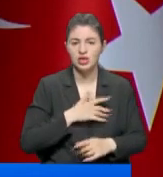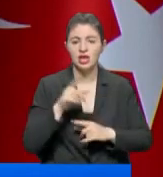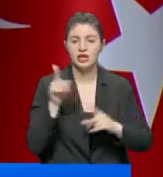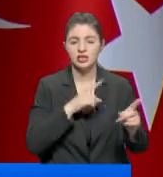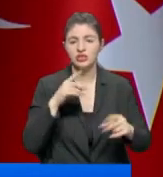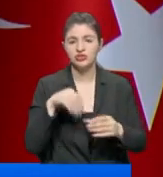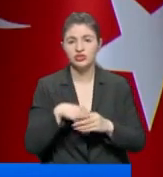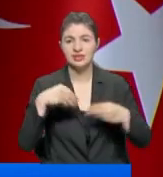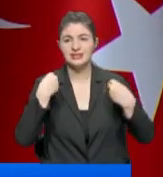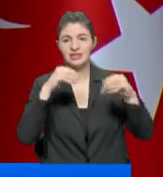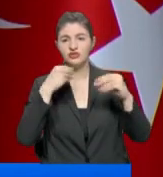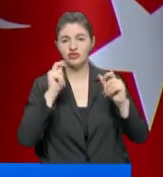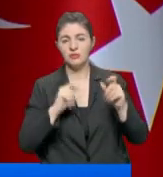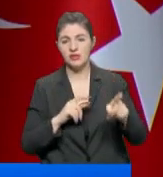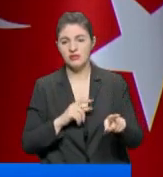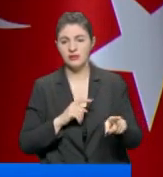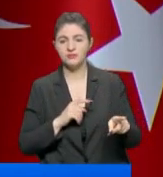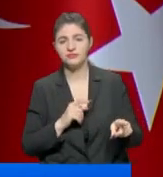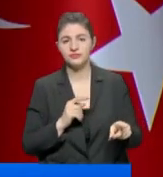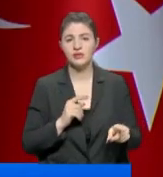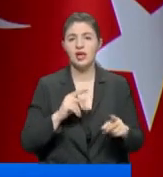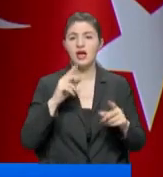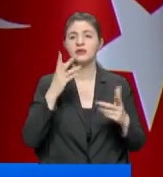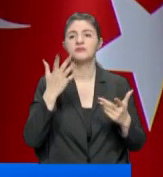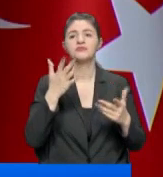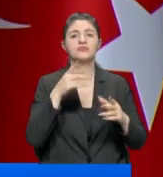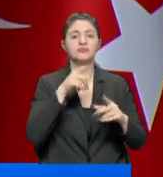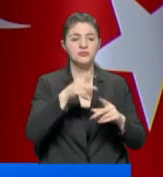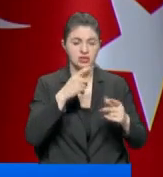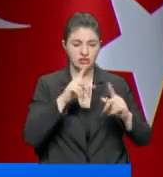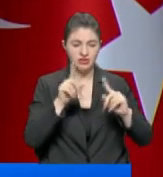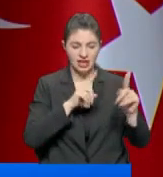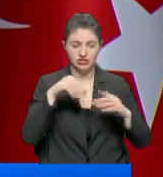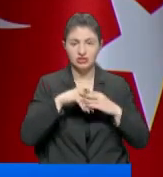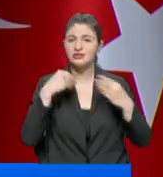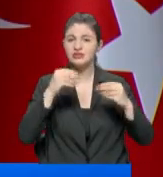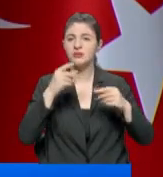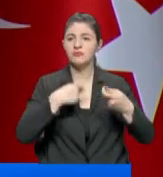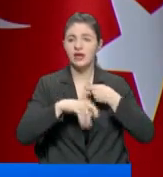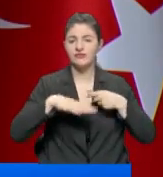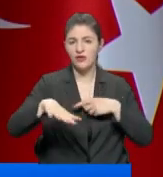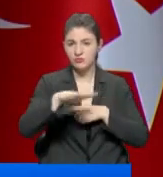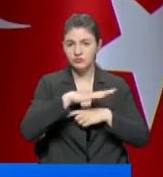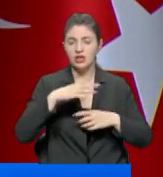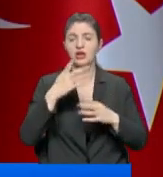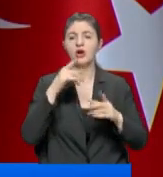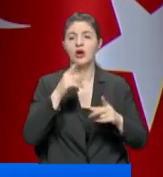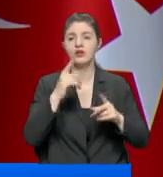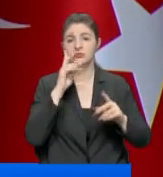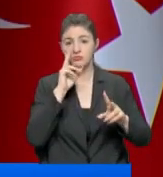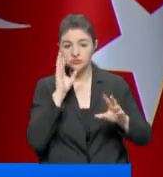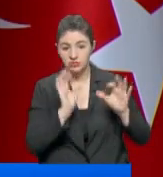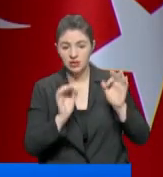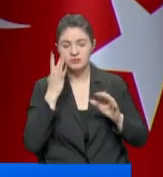İnternet üzerinden satış yapan elektronik ticaret platformlarına da çeki düzen veriyor,